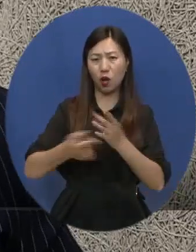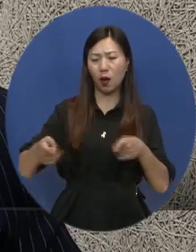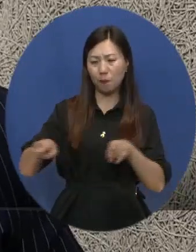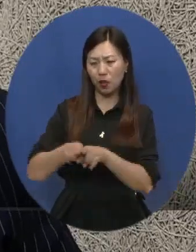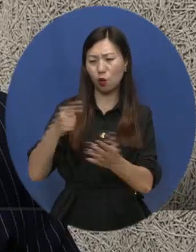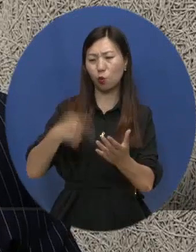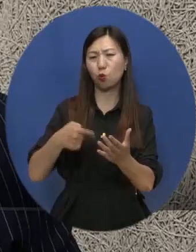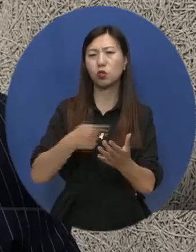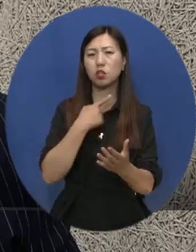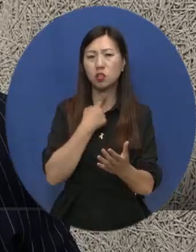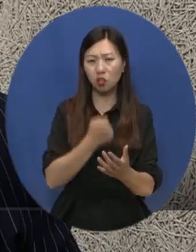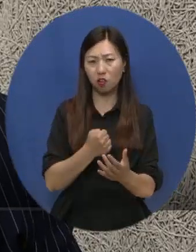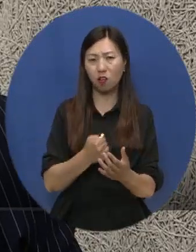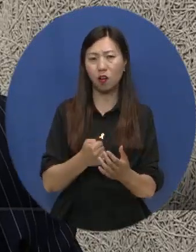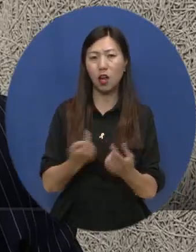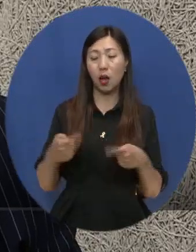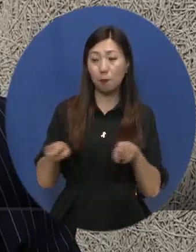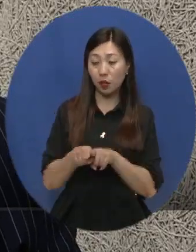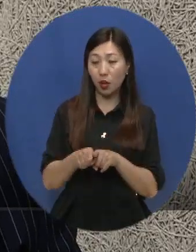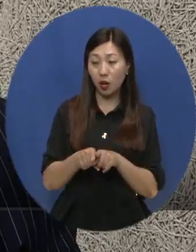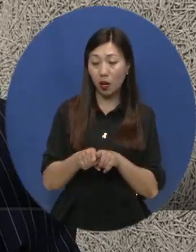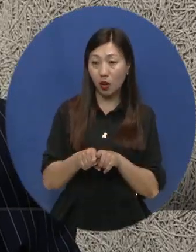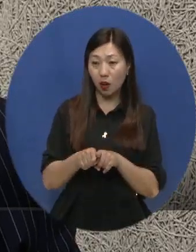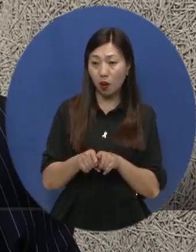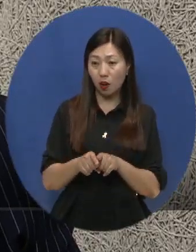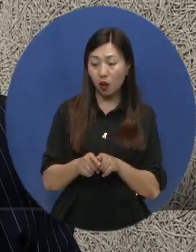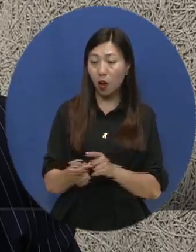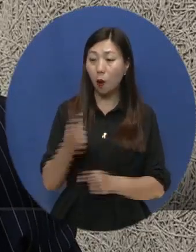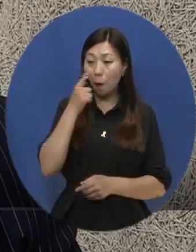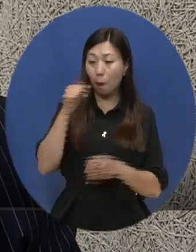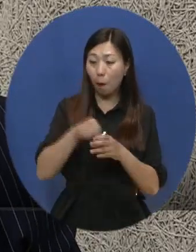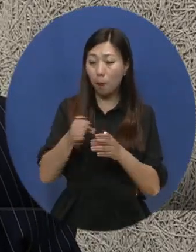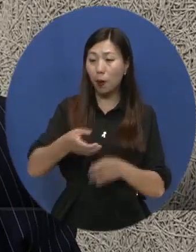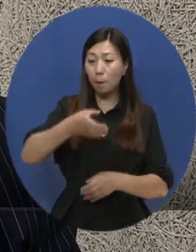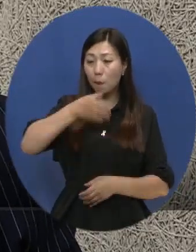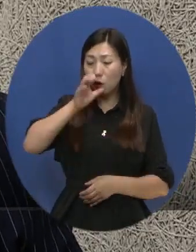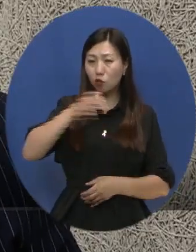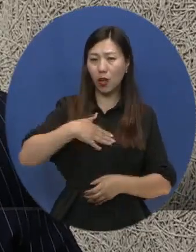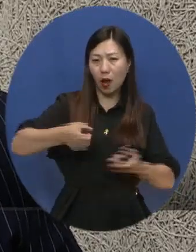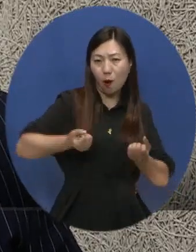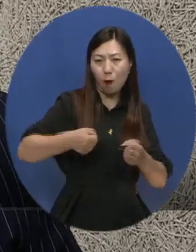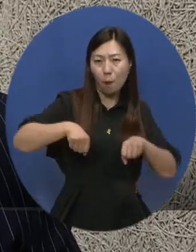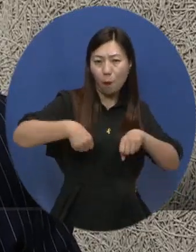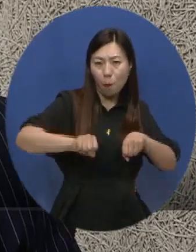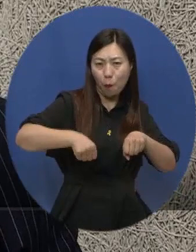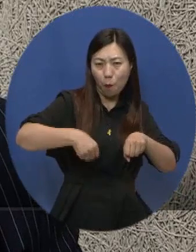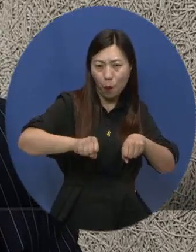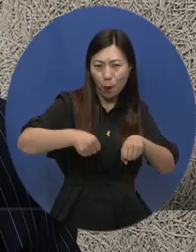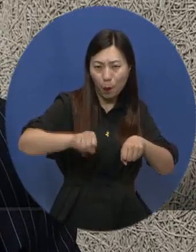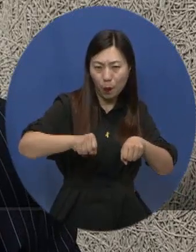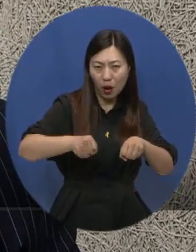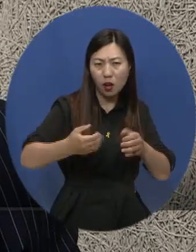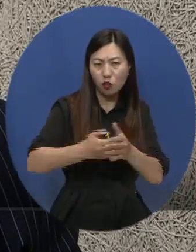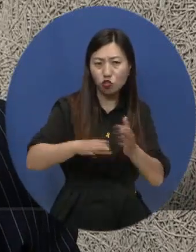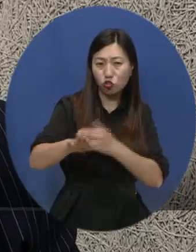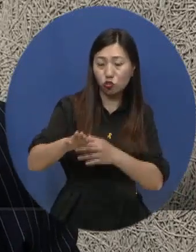커피를 마시고 제가 오토바이를 타고 교수님 수고하세요 하고